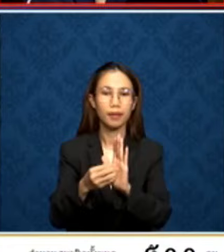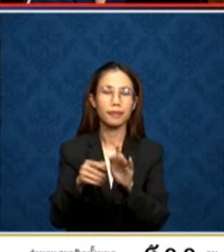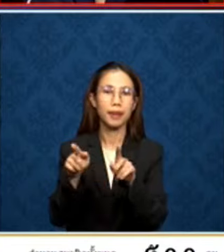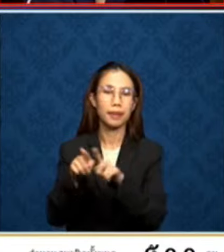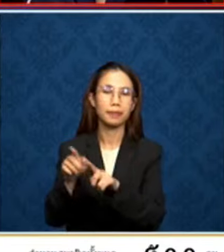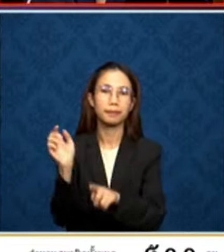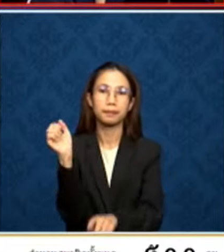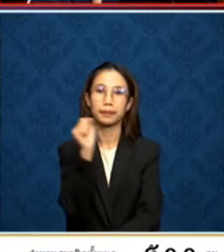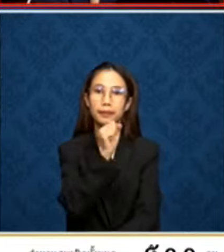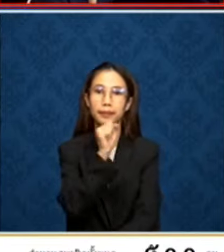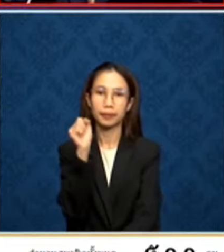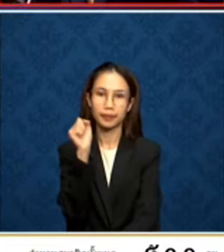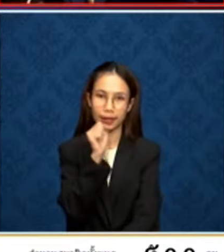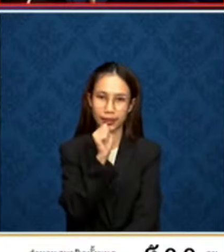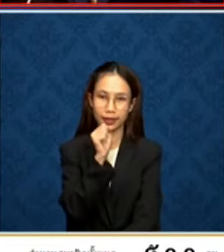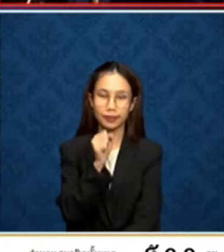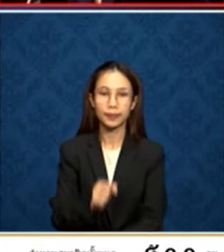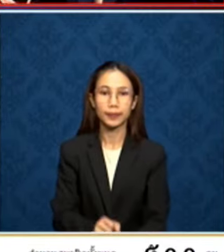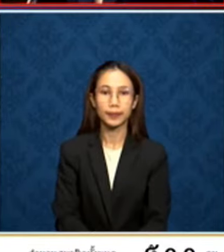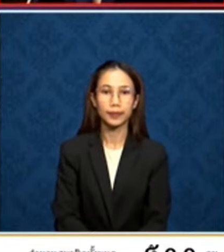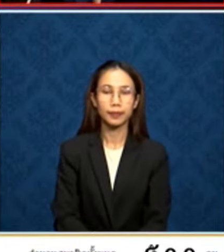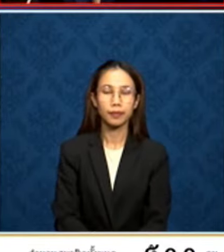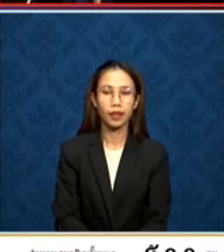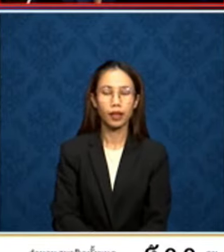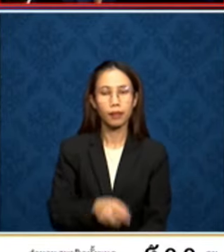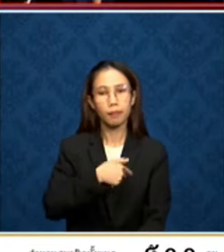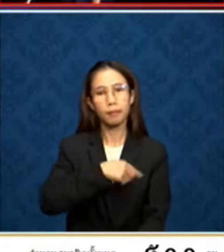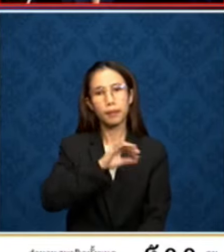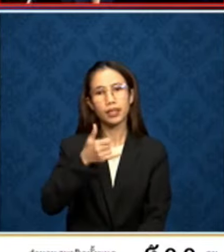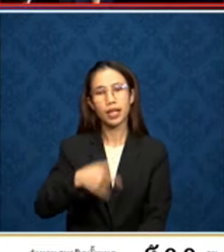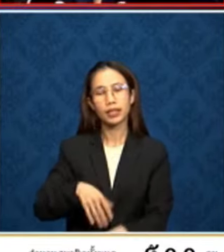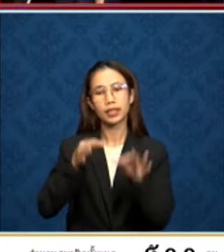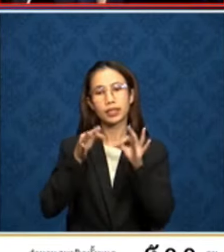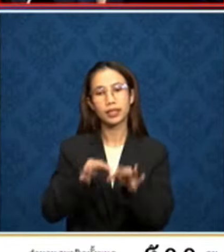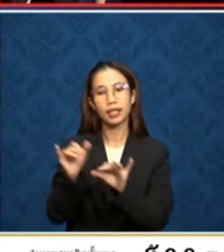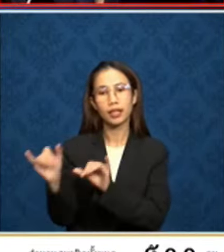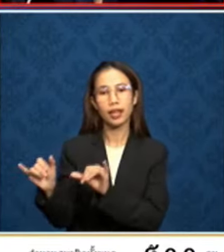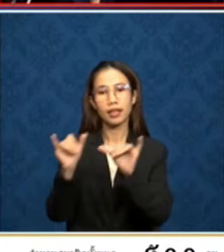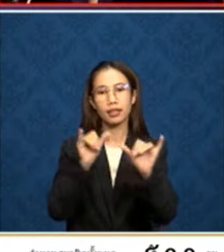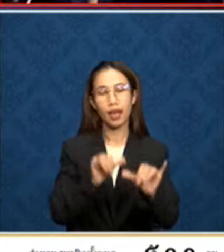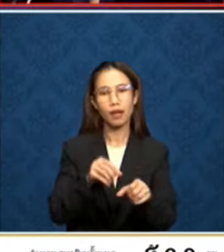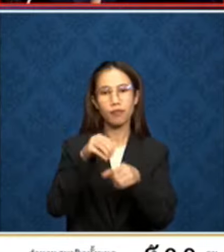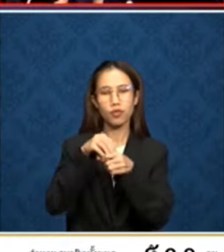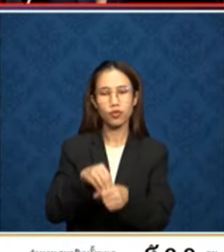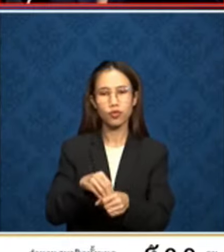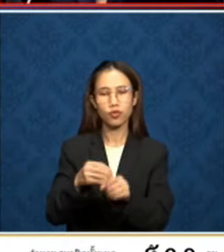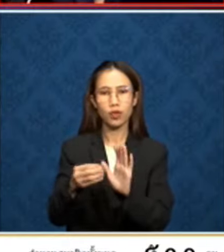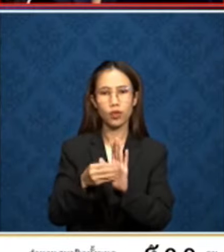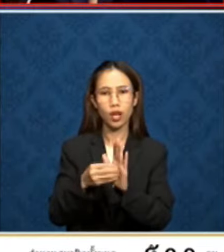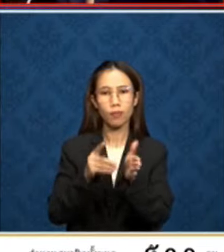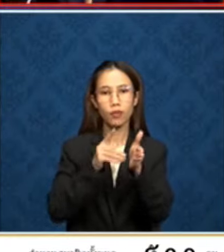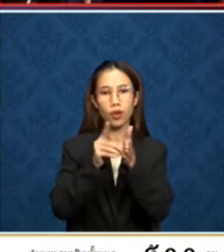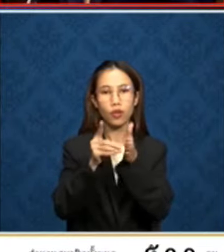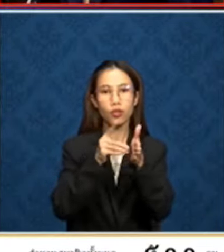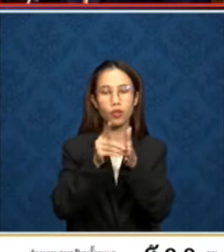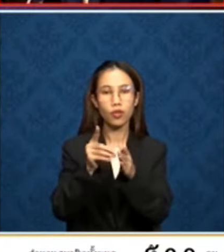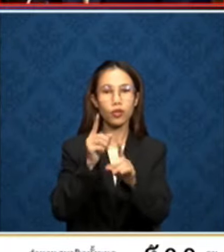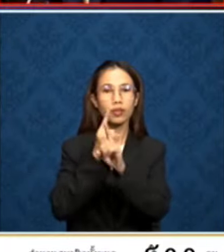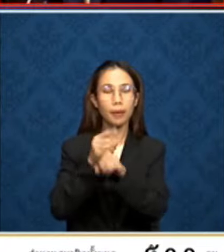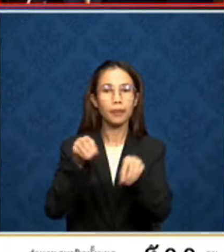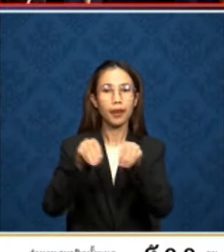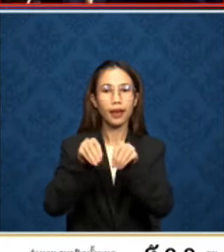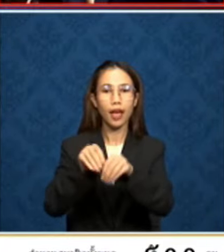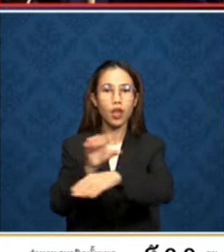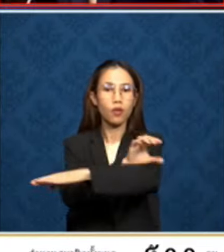นั้นบางท่านนะคะอาจที่จะตัดสินใจย้ายเข้ามาอยู่ในเมืองอาศัยอยู่ในคอนโดที่อยู่ตามเส้นทางรถไฟ